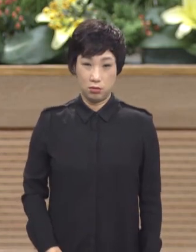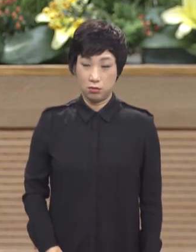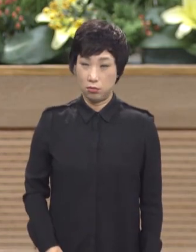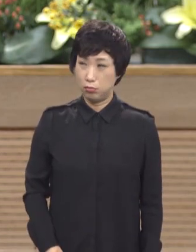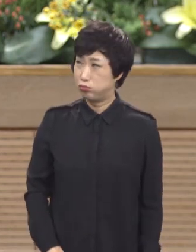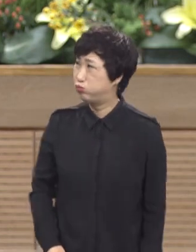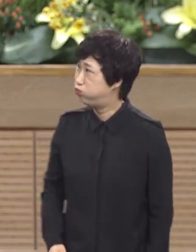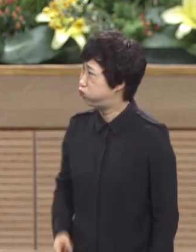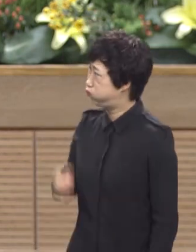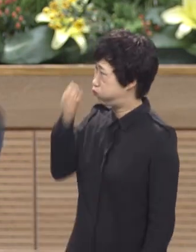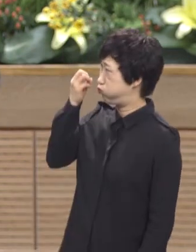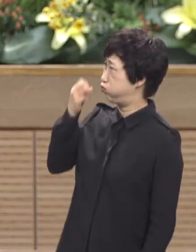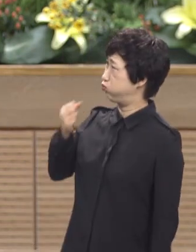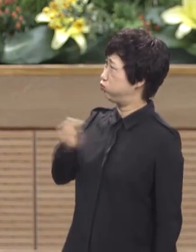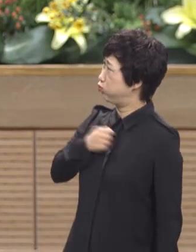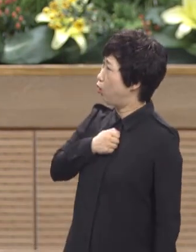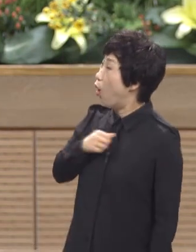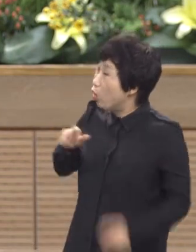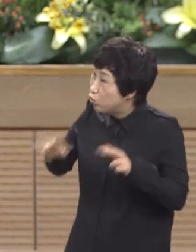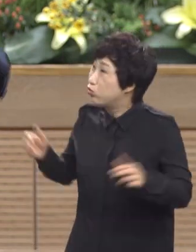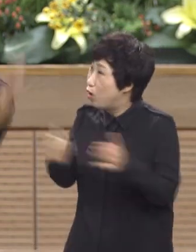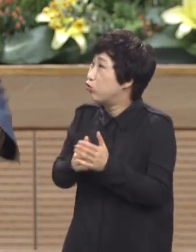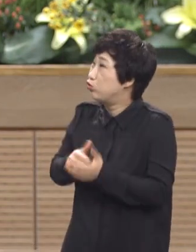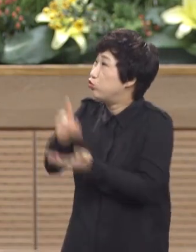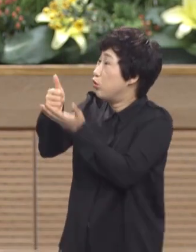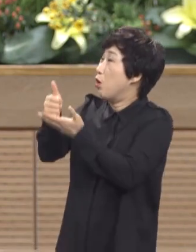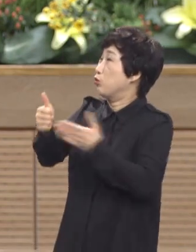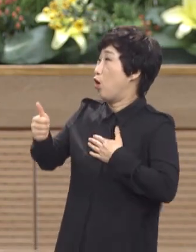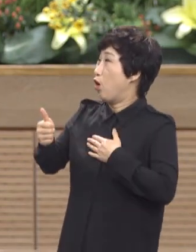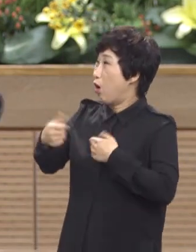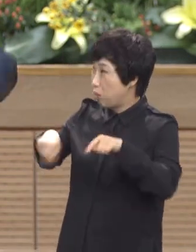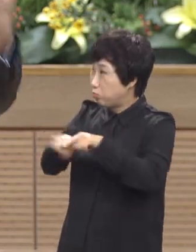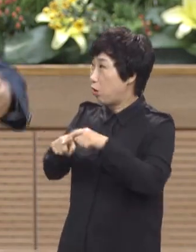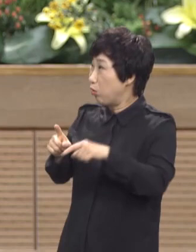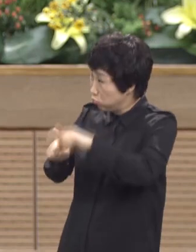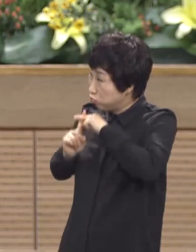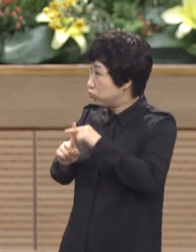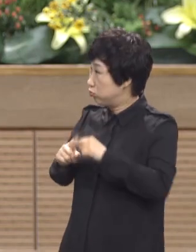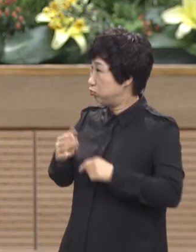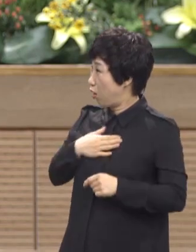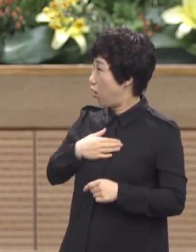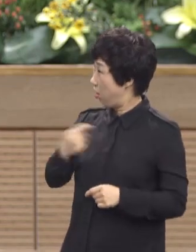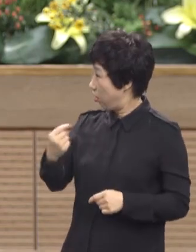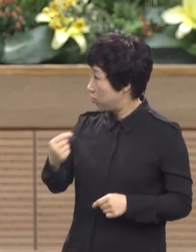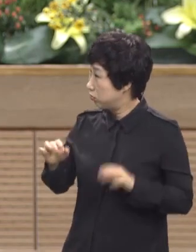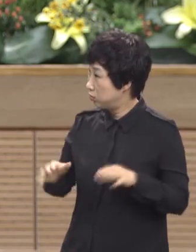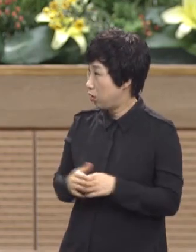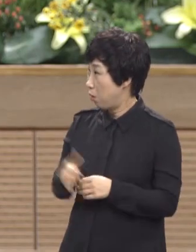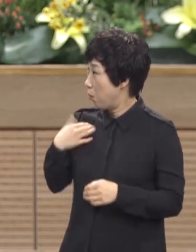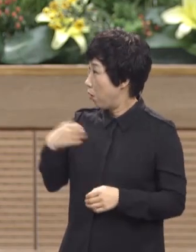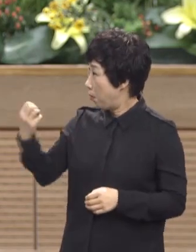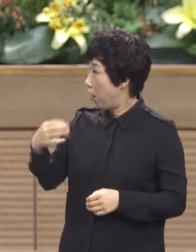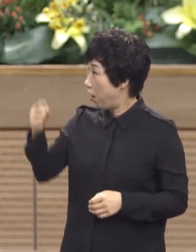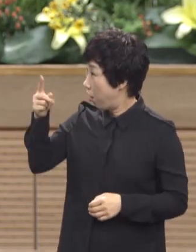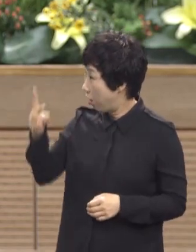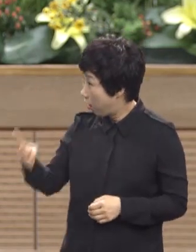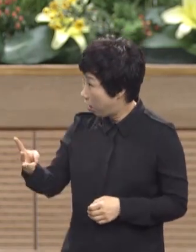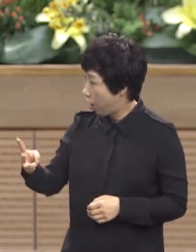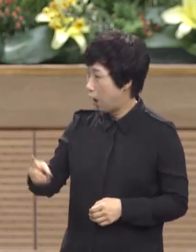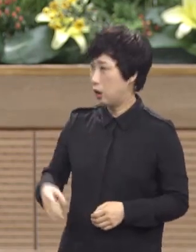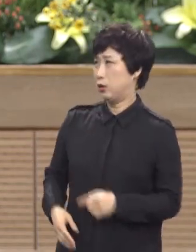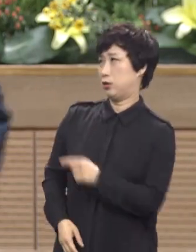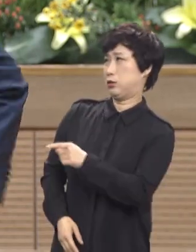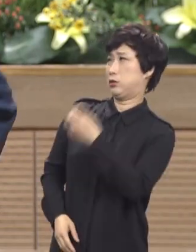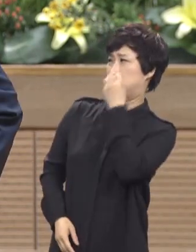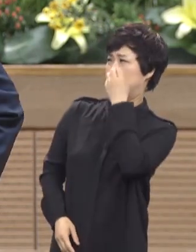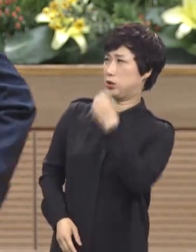답답하게 안 되는 거요. 아, 지금까지 주님 앞에 의리를 지키고 아, 그런 나에게 세상에서 이렇게 섭섭한 소리를 할 수가